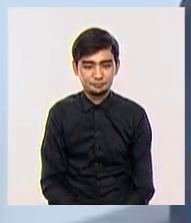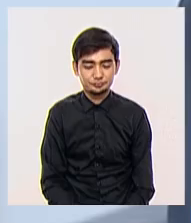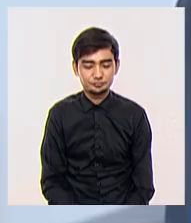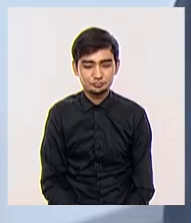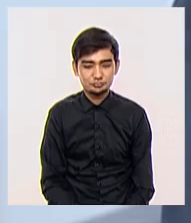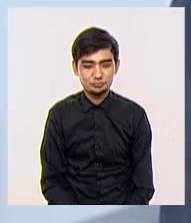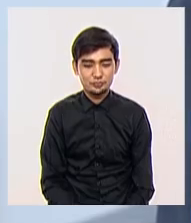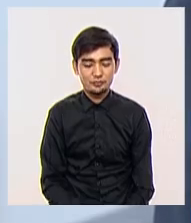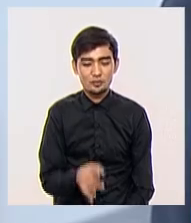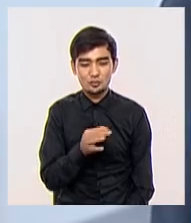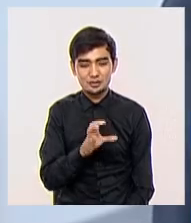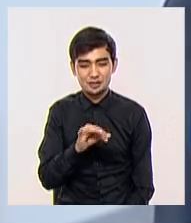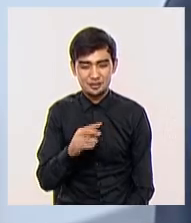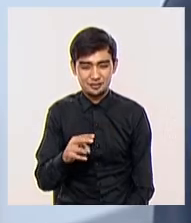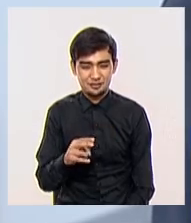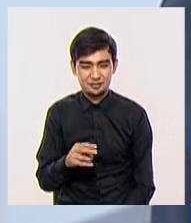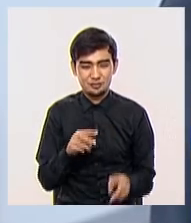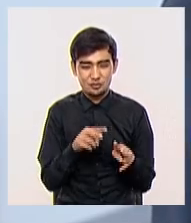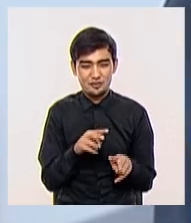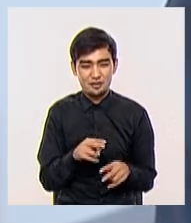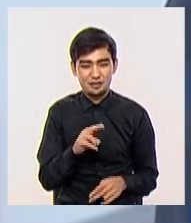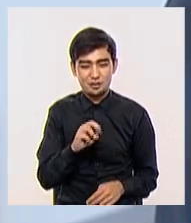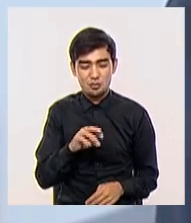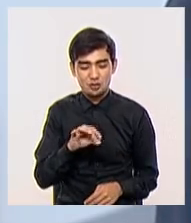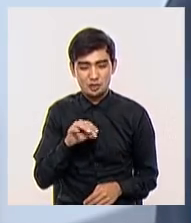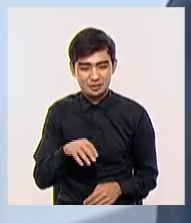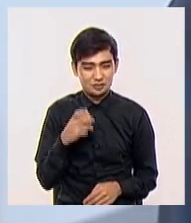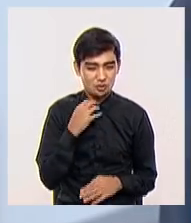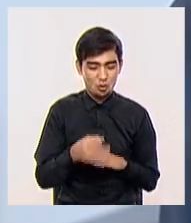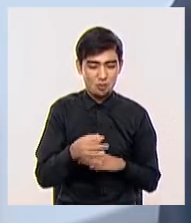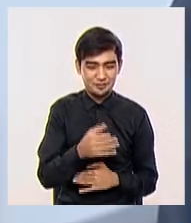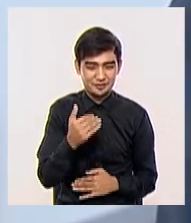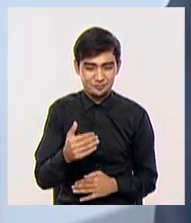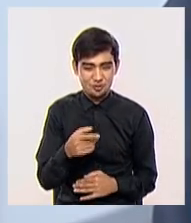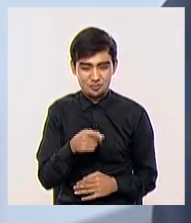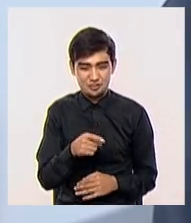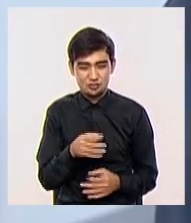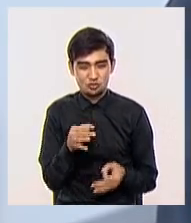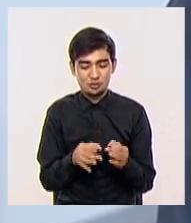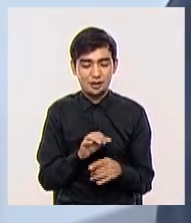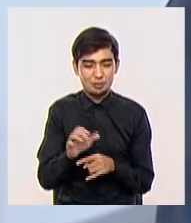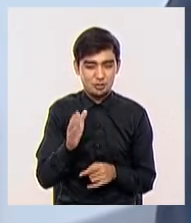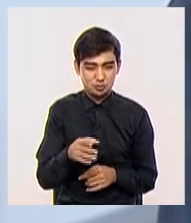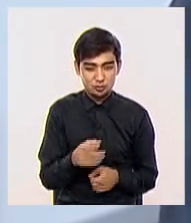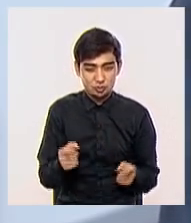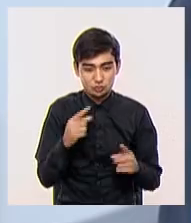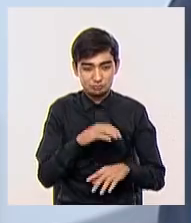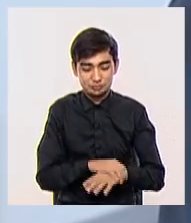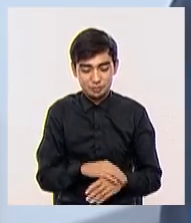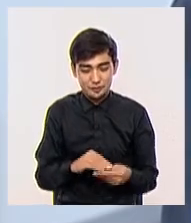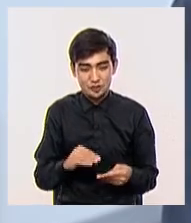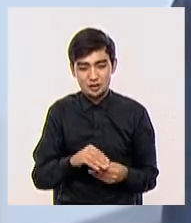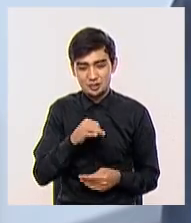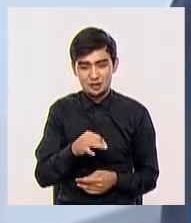Облыстық санитарлық-эпидемиологиялық бақылау департаменті Қызылорда облысы бойынша солар материалдарын сотқа жолдайды, және де